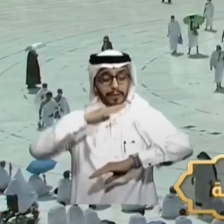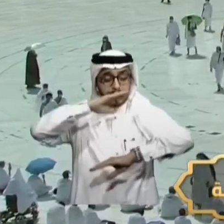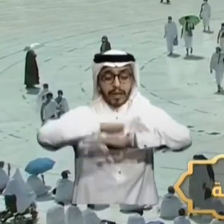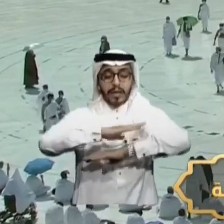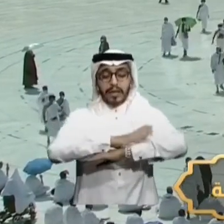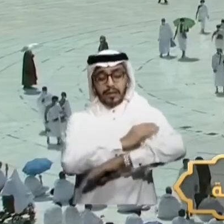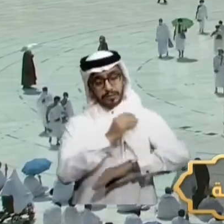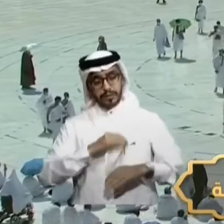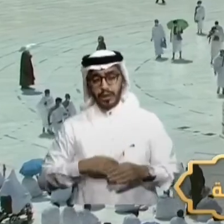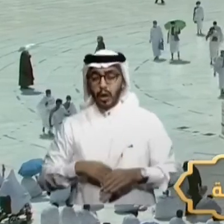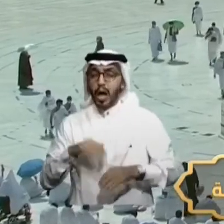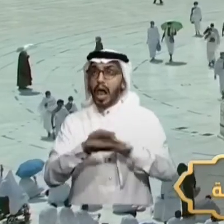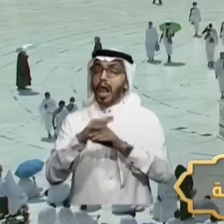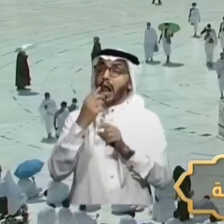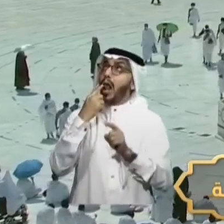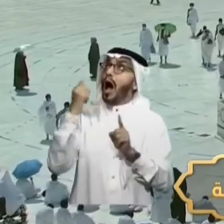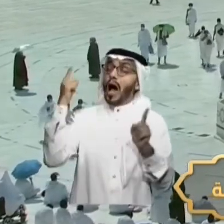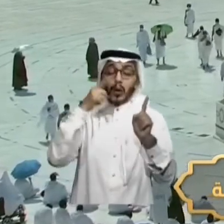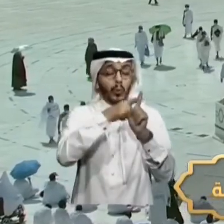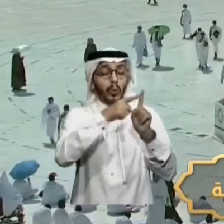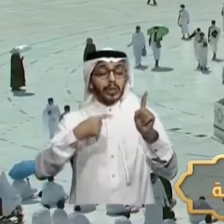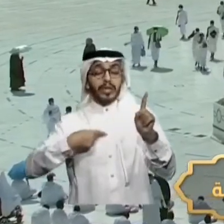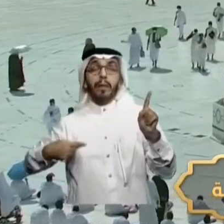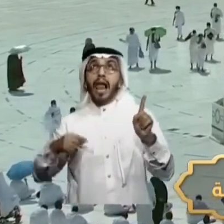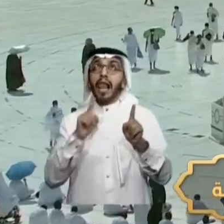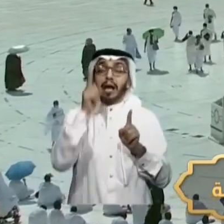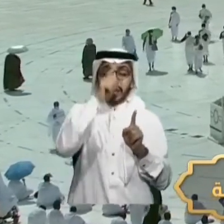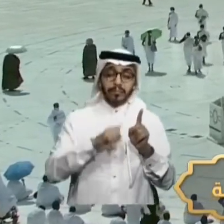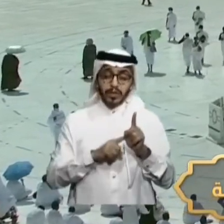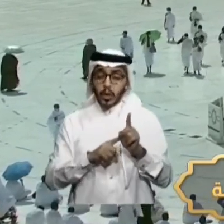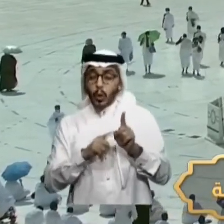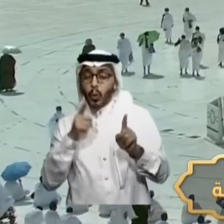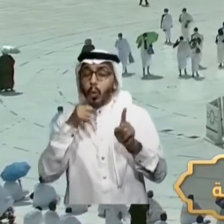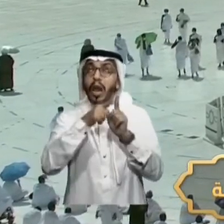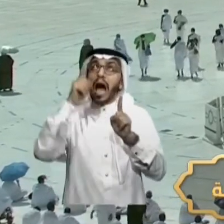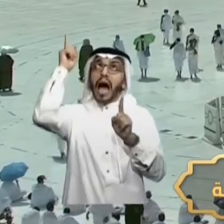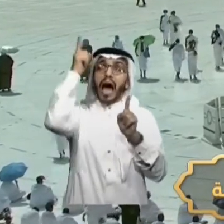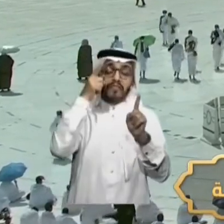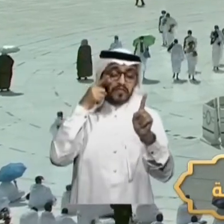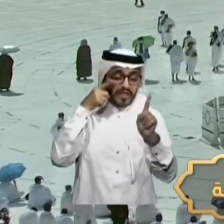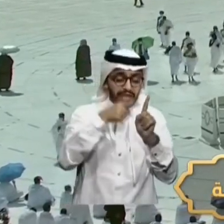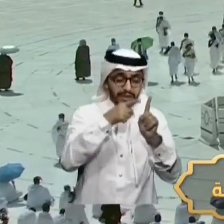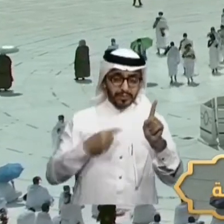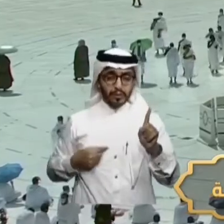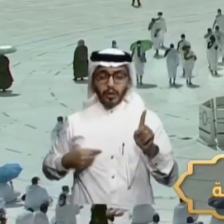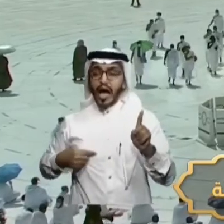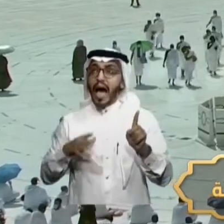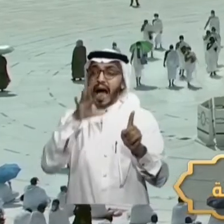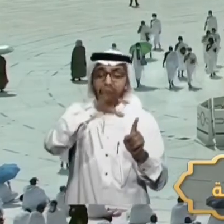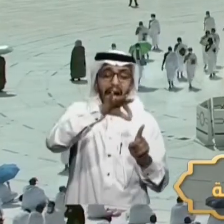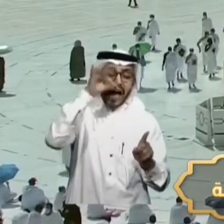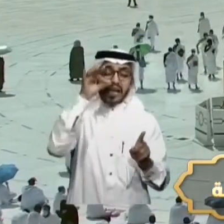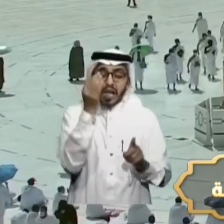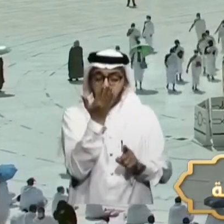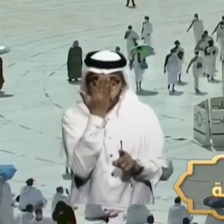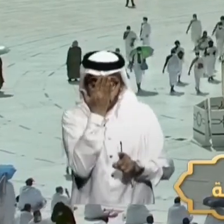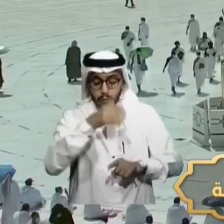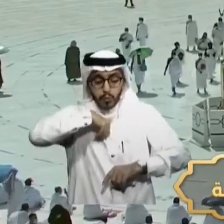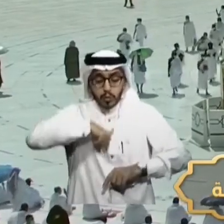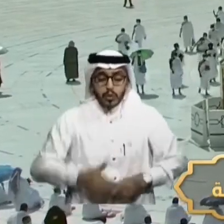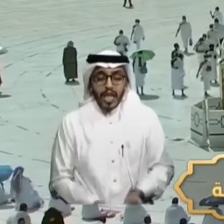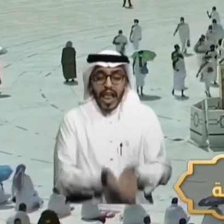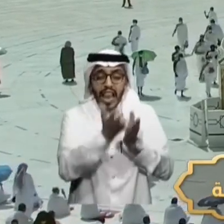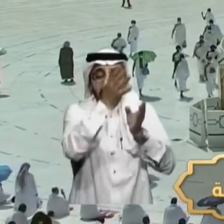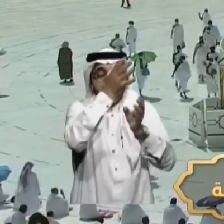الأزهر، الذي كلمه الله بأسمى المناقب وسوامق المجد الثاقب، وحباه أبهى الشمائل